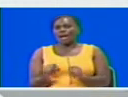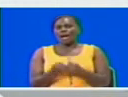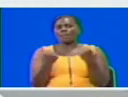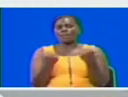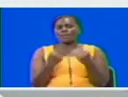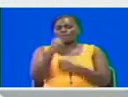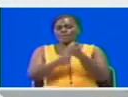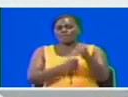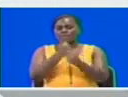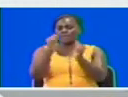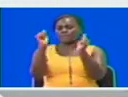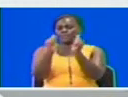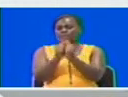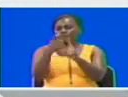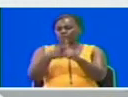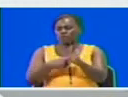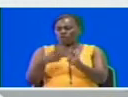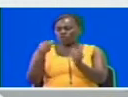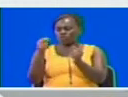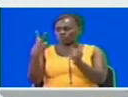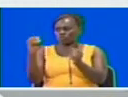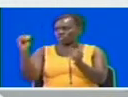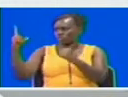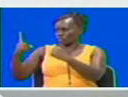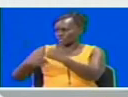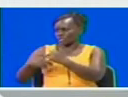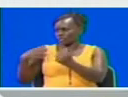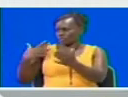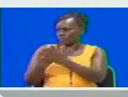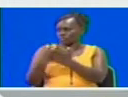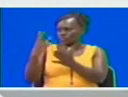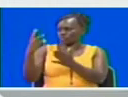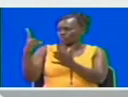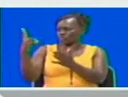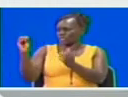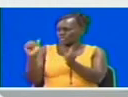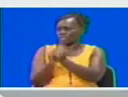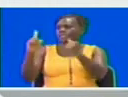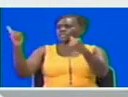muda wa miaka 10 kuanzia mwaka 2006 hadi mwaka 2016. Tutakuwa naye